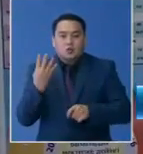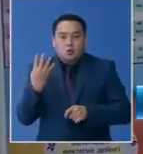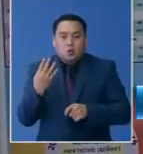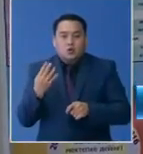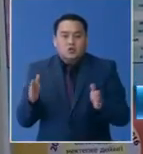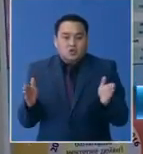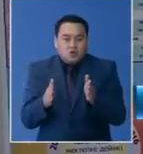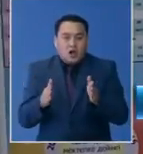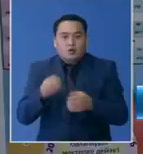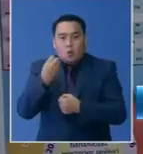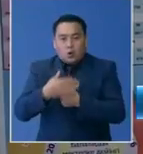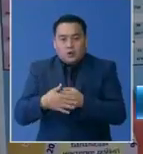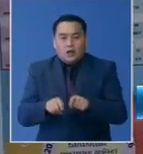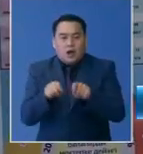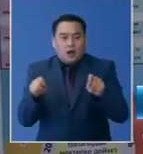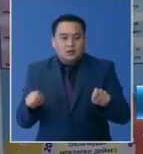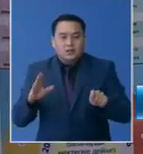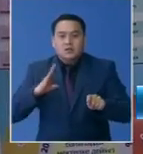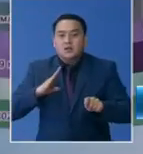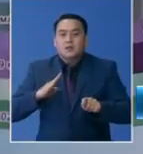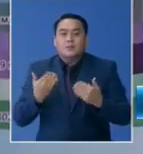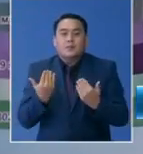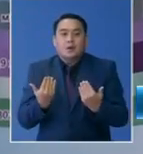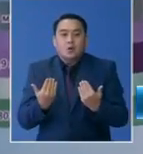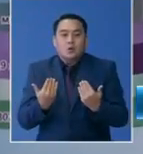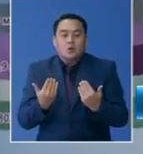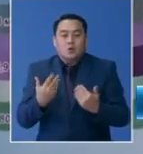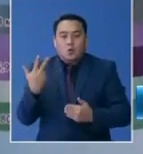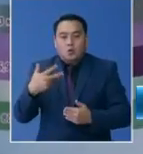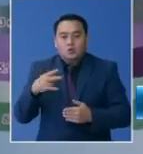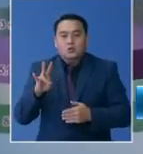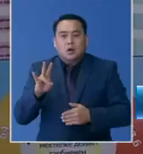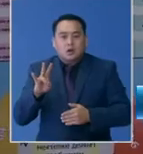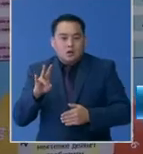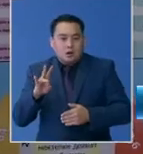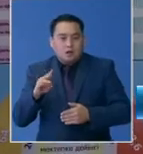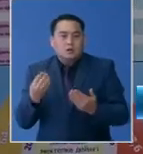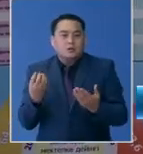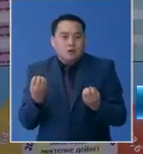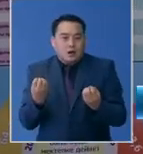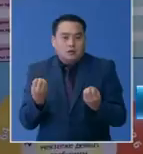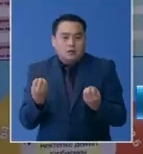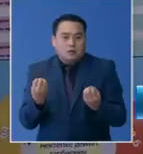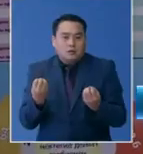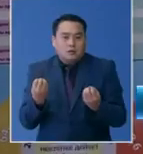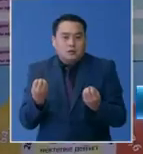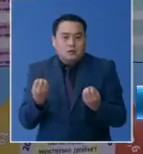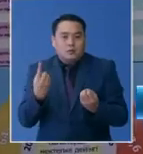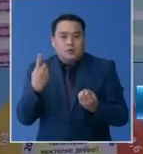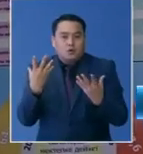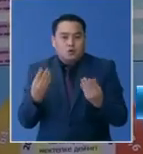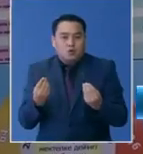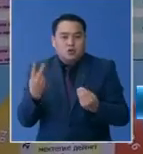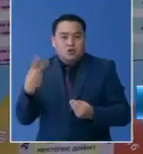шағын орталық ашылды. Енді біз осы 30 ноябрь күні тағы бір күнде